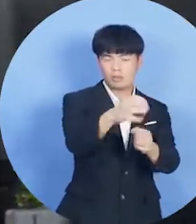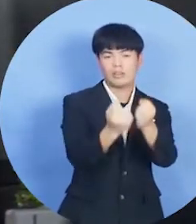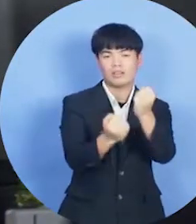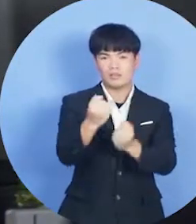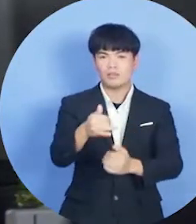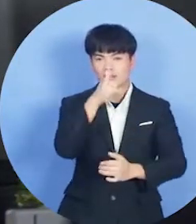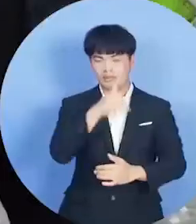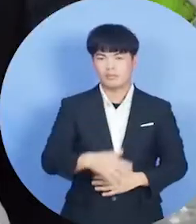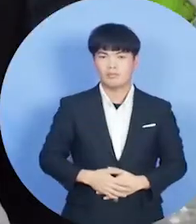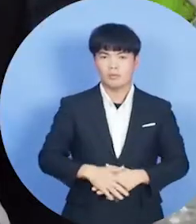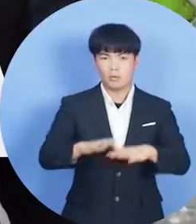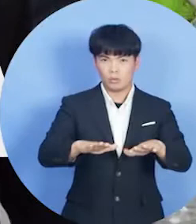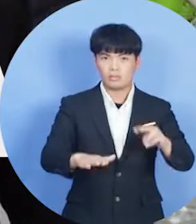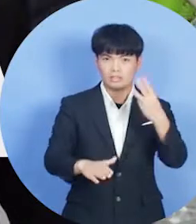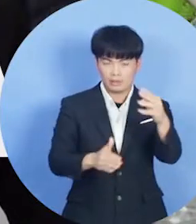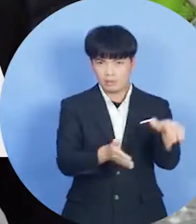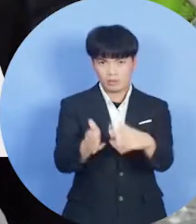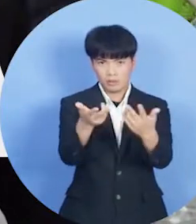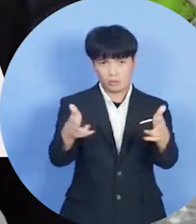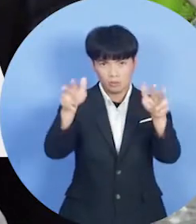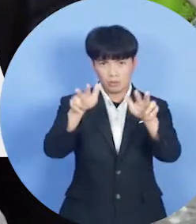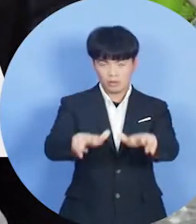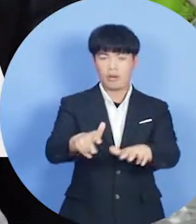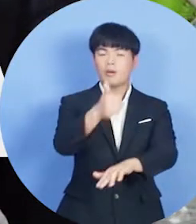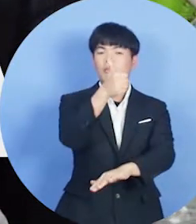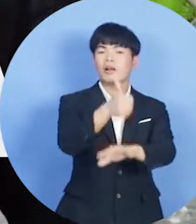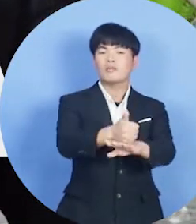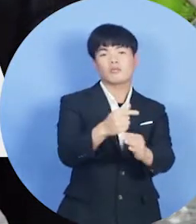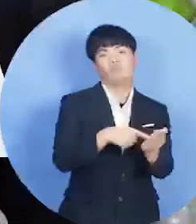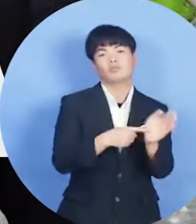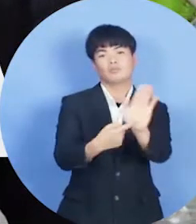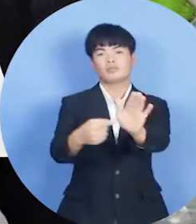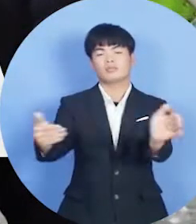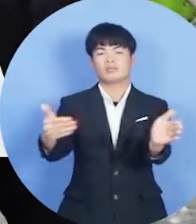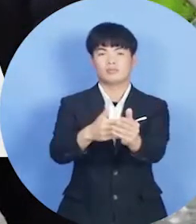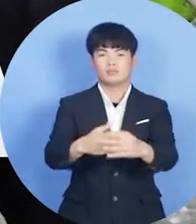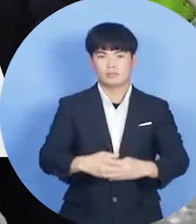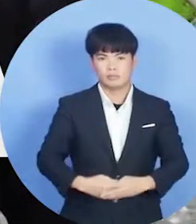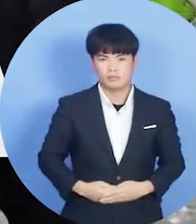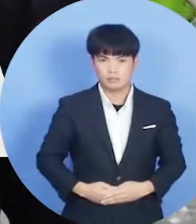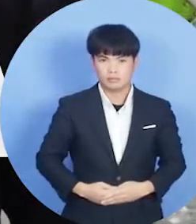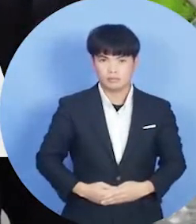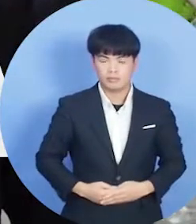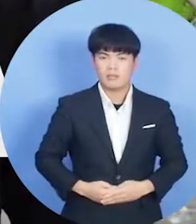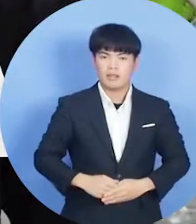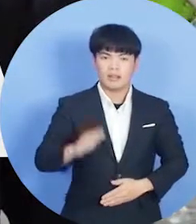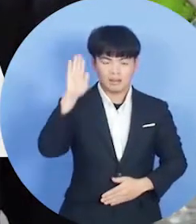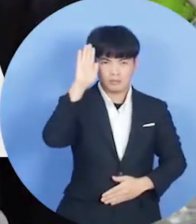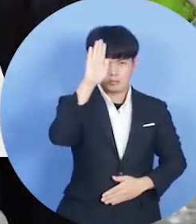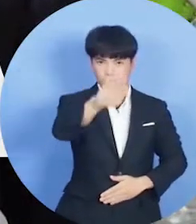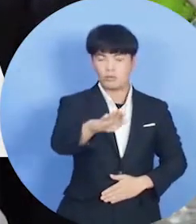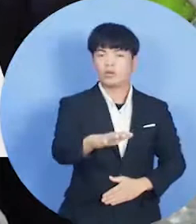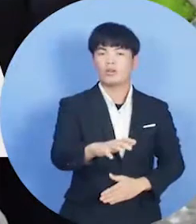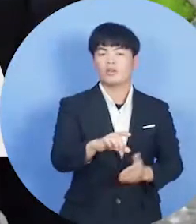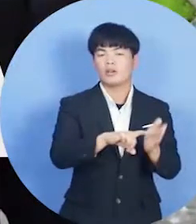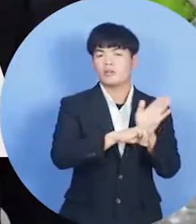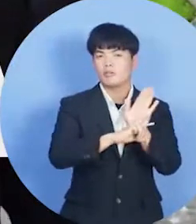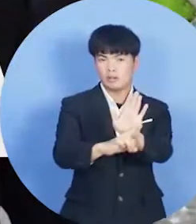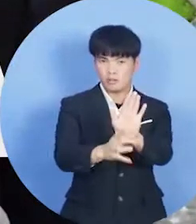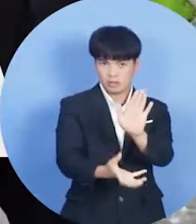가졌습니다. 오늘 삼거리 공원 조성계획 용역 결과를 발표했습니다. 앞으로 용역 결과를